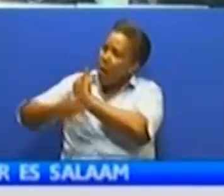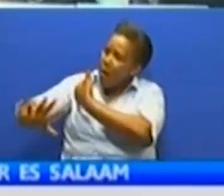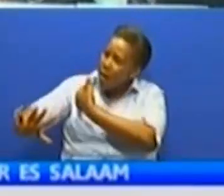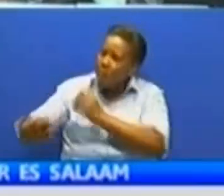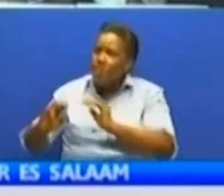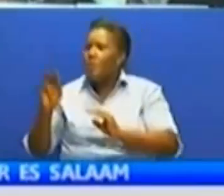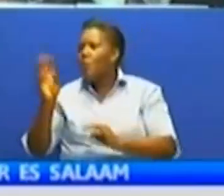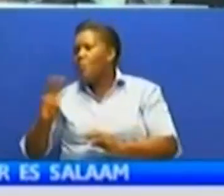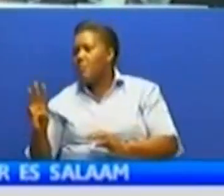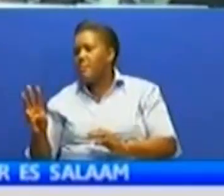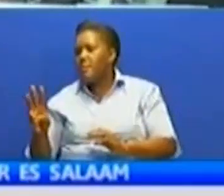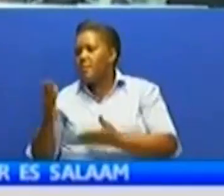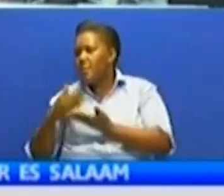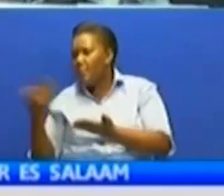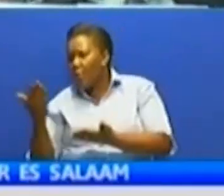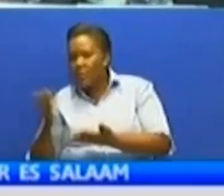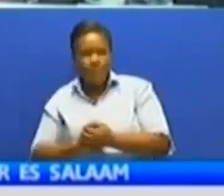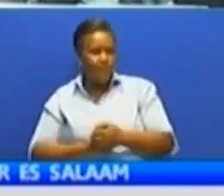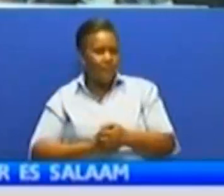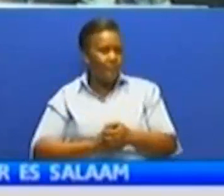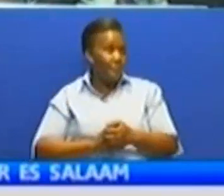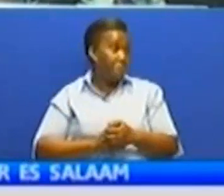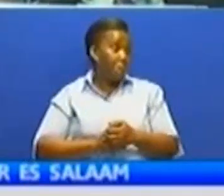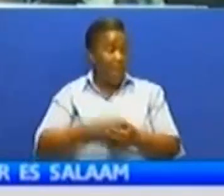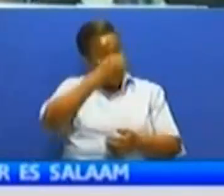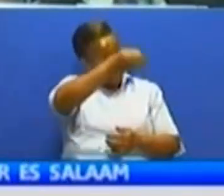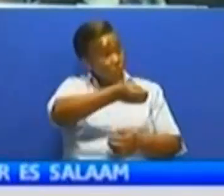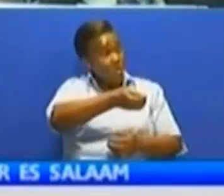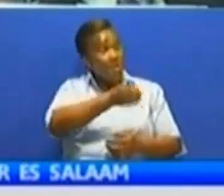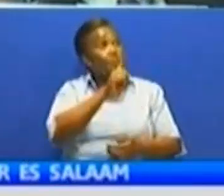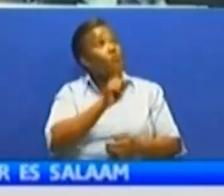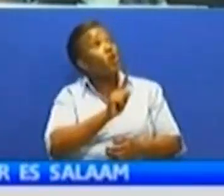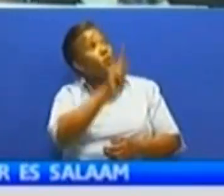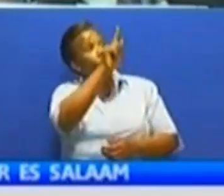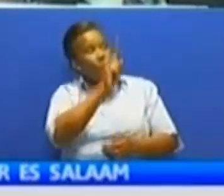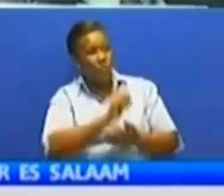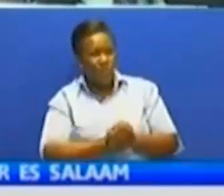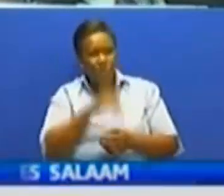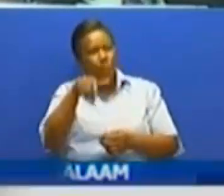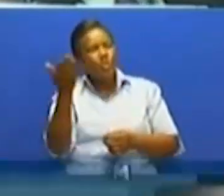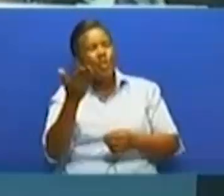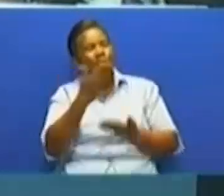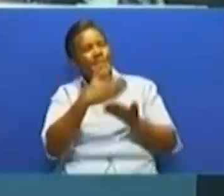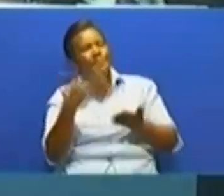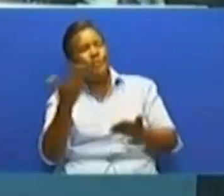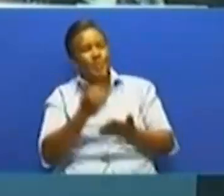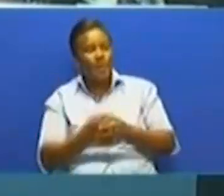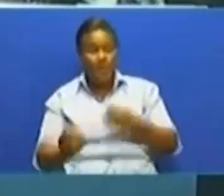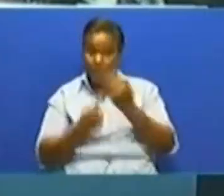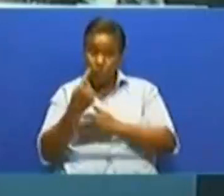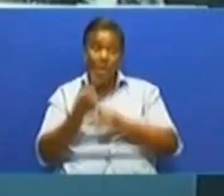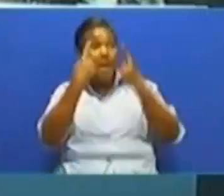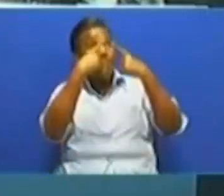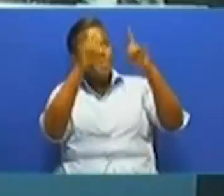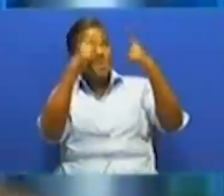ama sehemu yoyote? Sehemu yake mwezi utakuwa juu. Aha. Kwa hauna shida kwamba uta labda kama kuna miti mingi huko